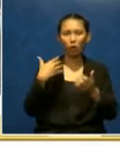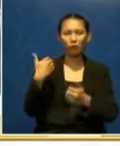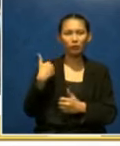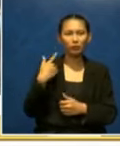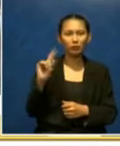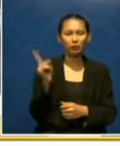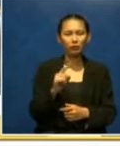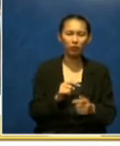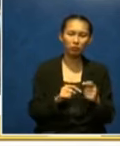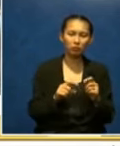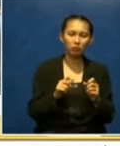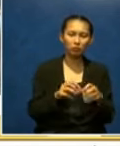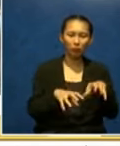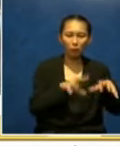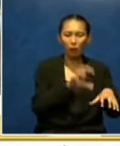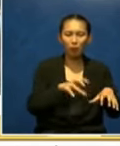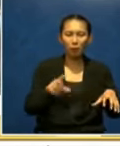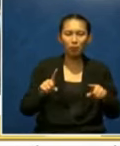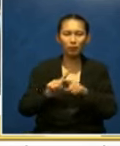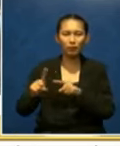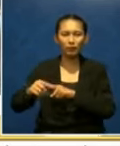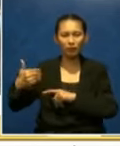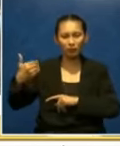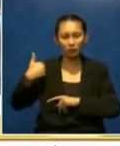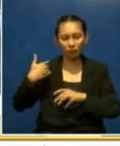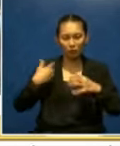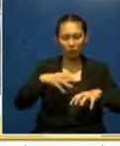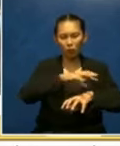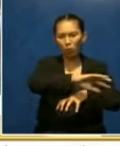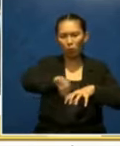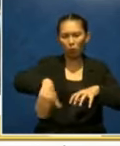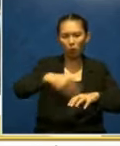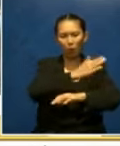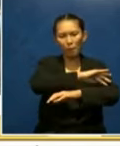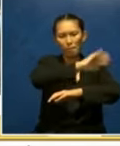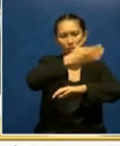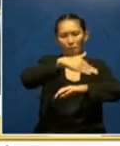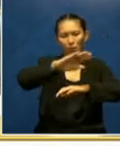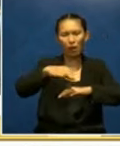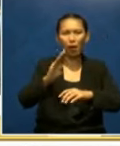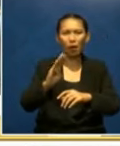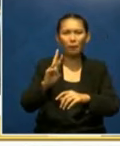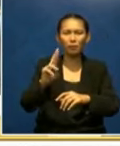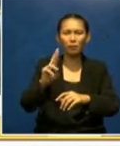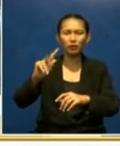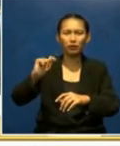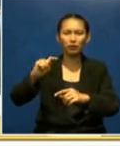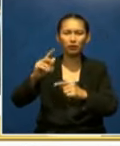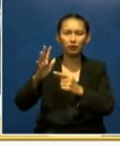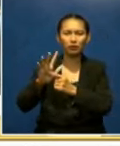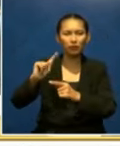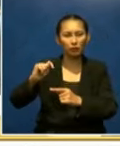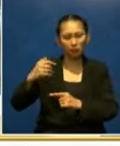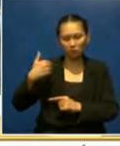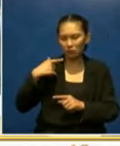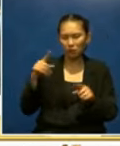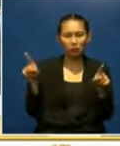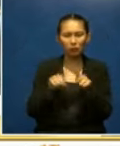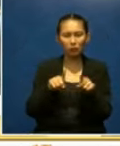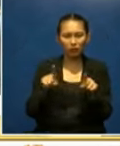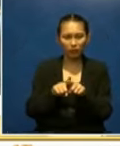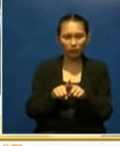ศรีนครินทร์ศรีบรรพจน์ป่าพยองและพื้นที่รอบๆเทือกเขาบรรทัดบริเวณลอยต่อทั้งพัทลุงนครศรีธรรมราช